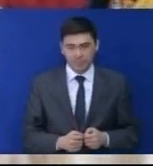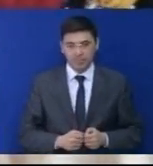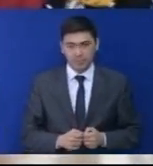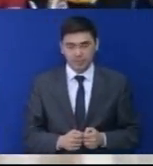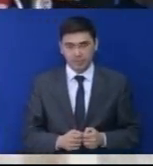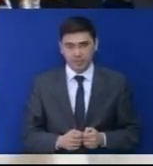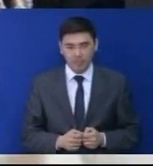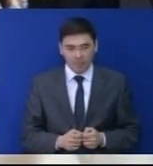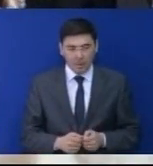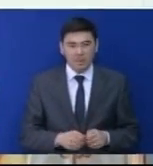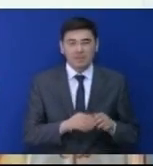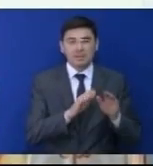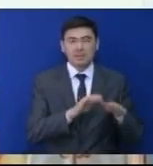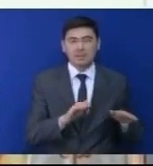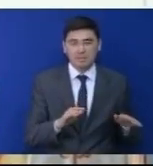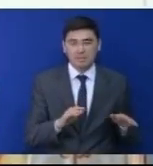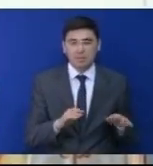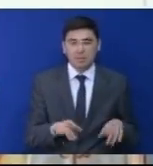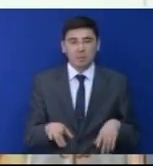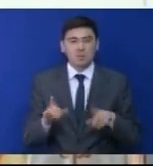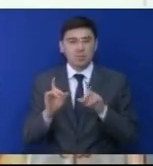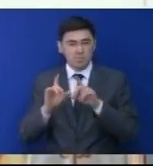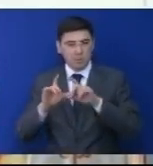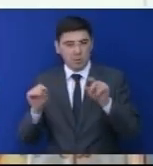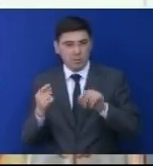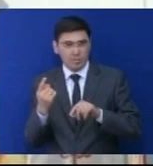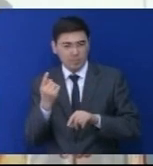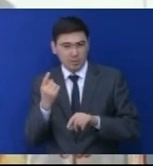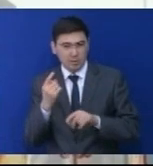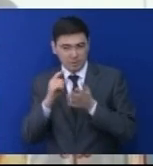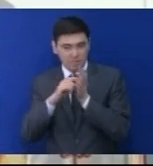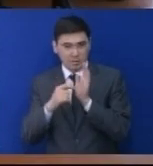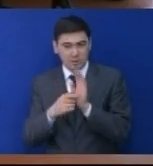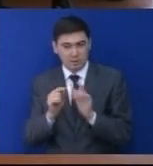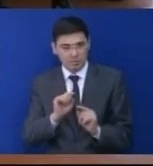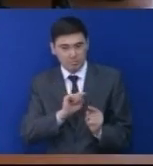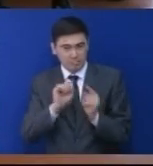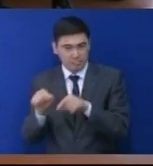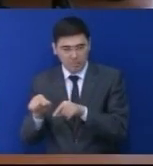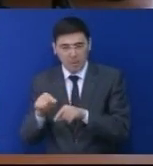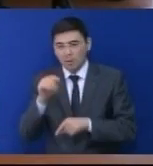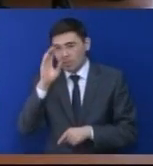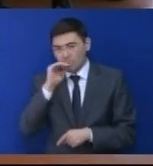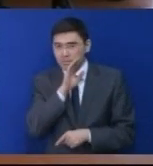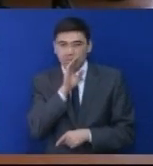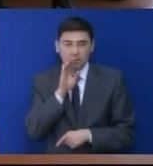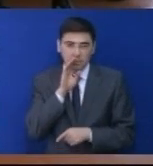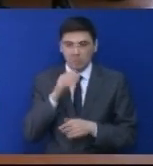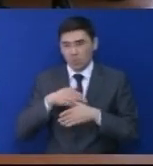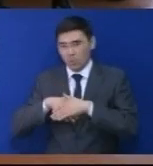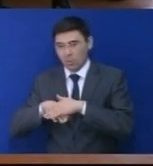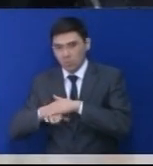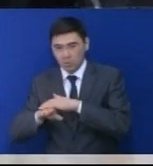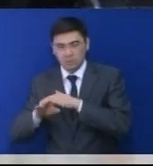маусымынан бастап, балалары жалпы білім беретін мектептердің 1-ші сыныбына баратын ата-аналар тиісті өтінішті үйден шықпай-ақ